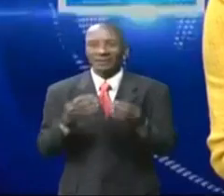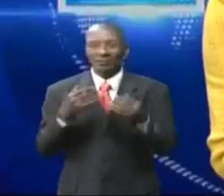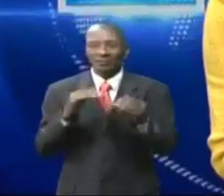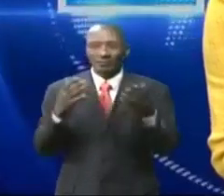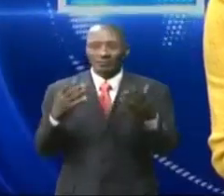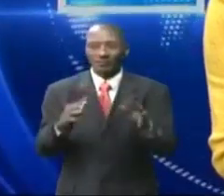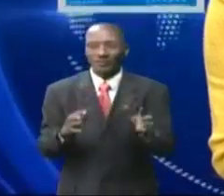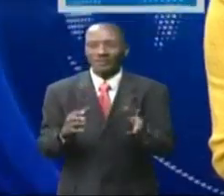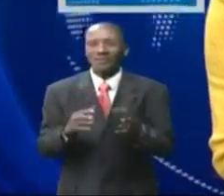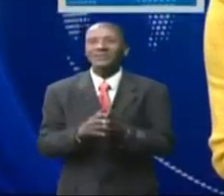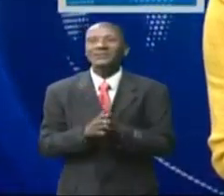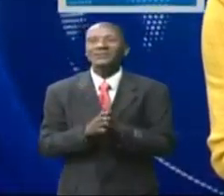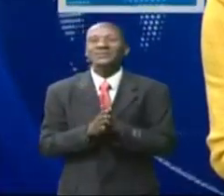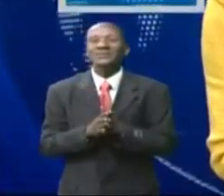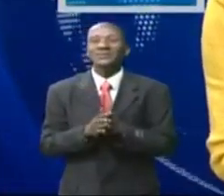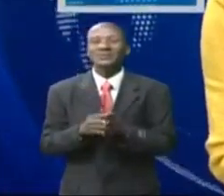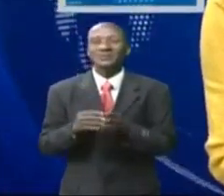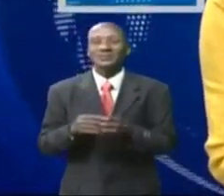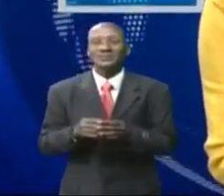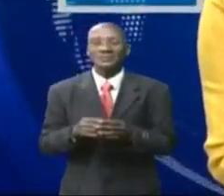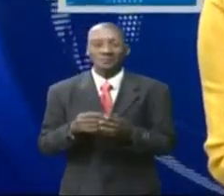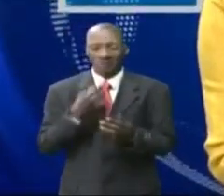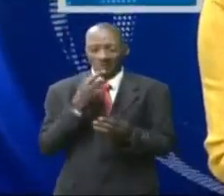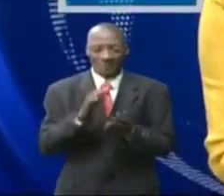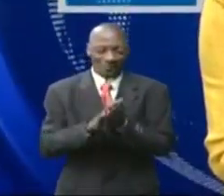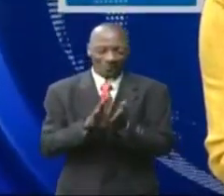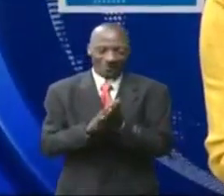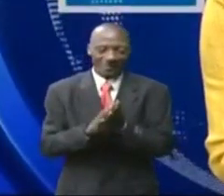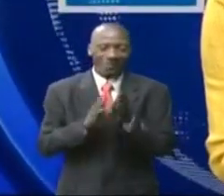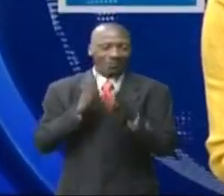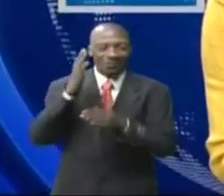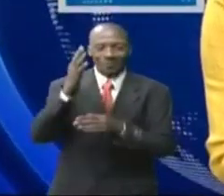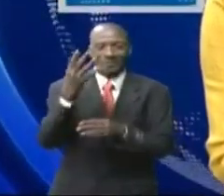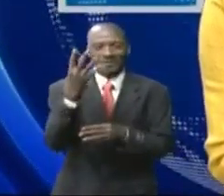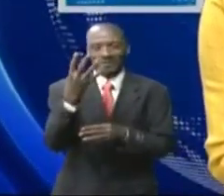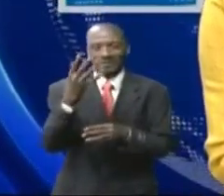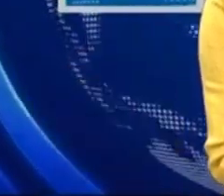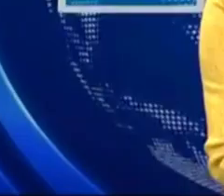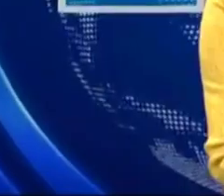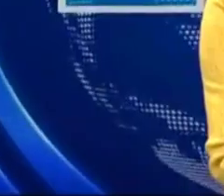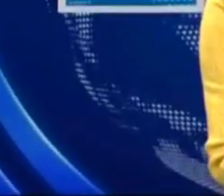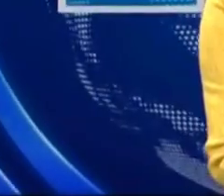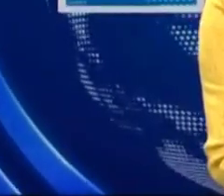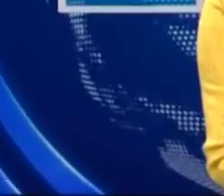Balkaïch. Au revoir, je vous retrouve demain, 23h. José Baïtombo revient pour vous informer.